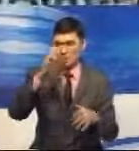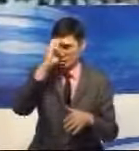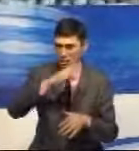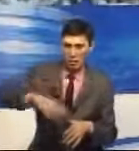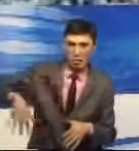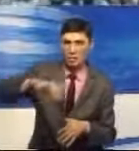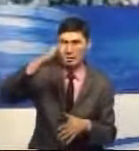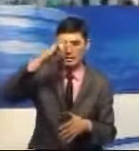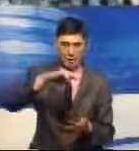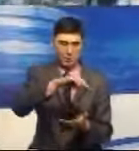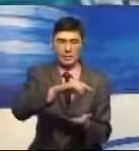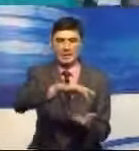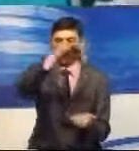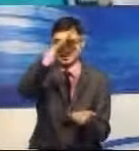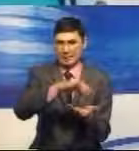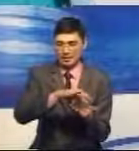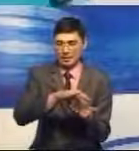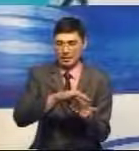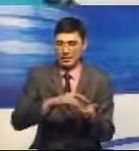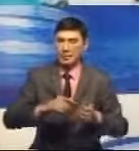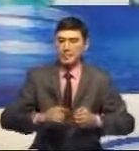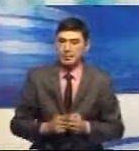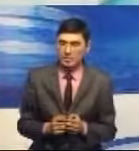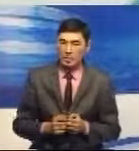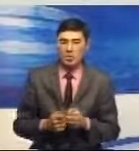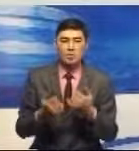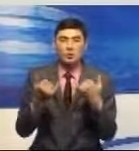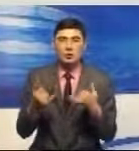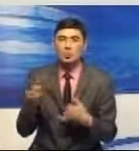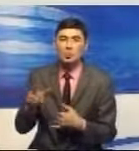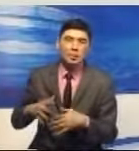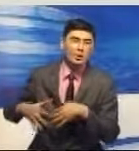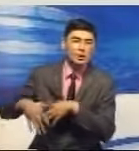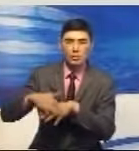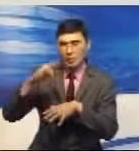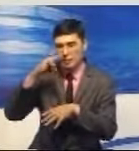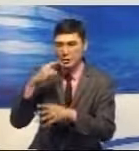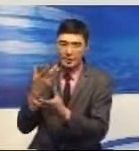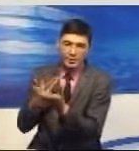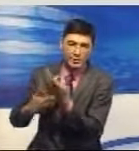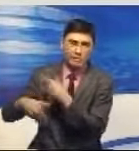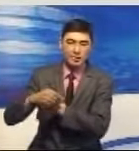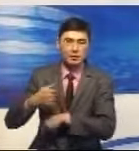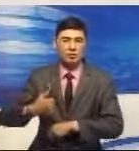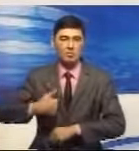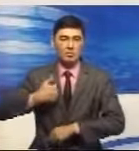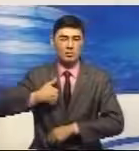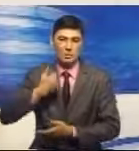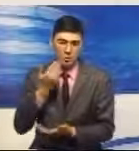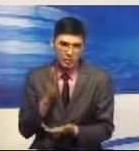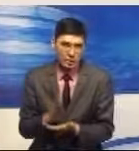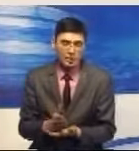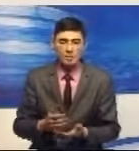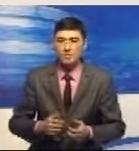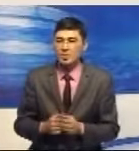жылға қарыштап дамыған шаһар бүгінде әр қазақстандықтардың мақтанышы. Әлем мемлекеттері басшылары мен халықаралық